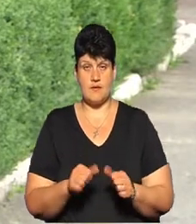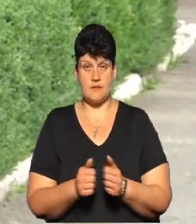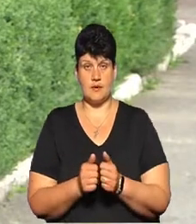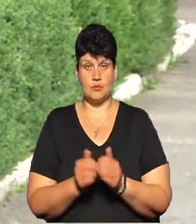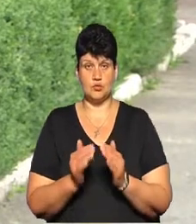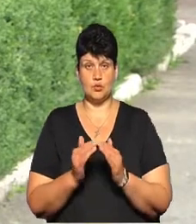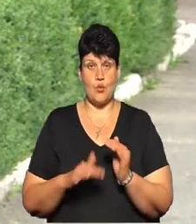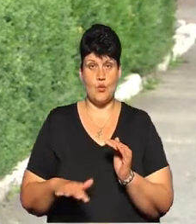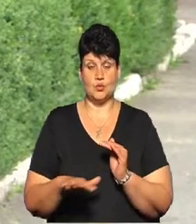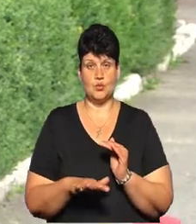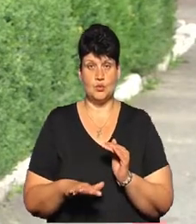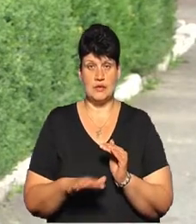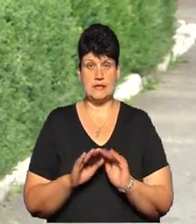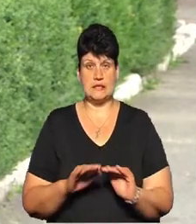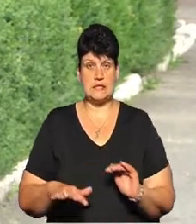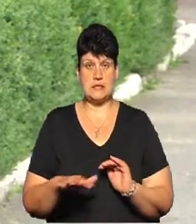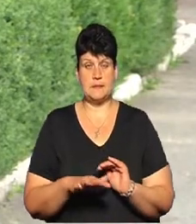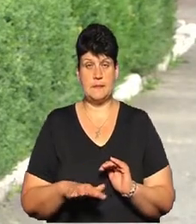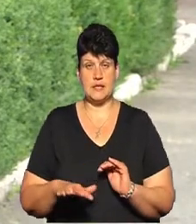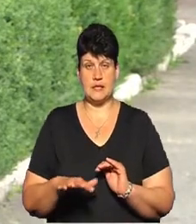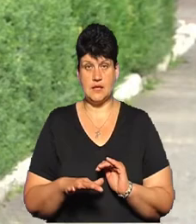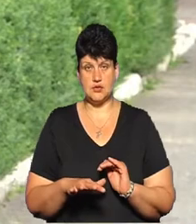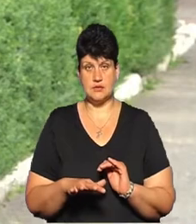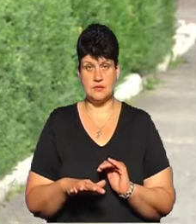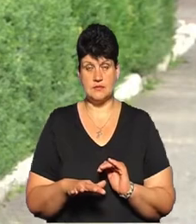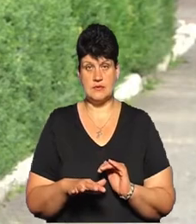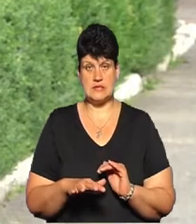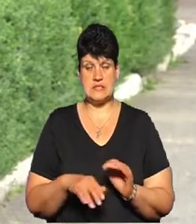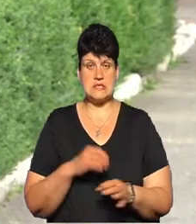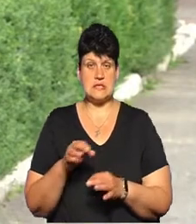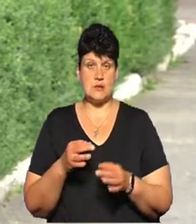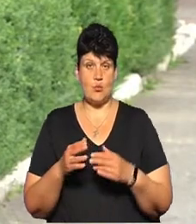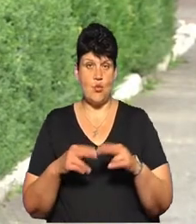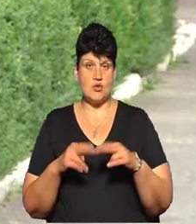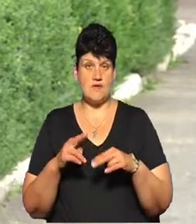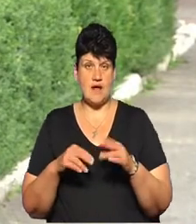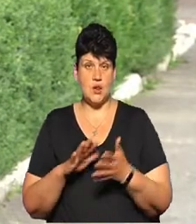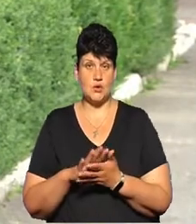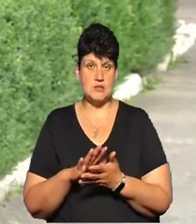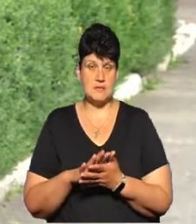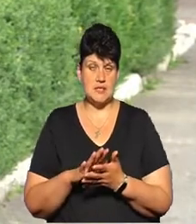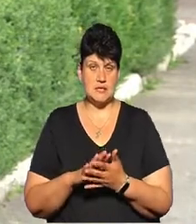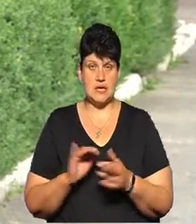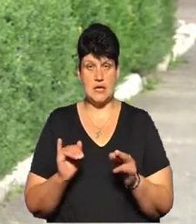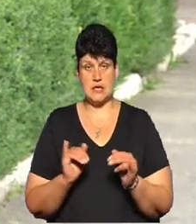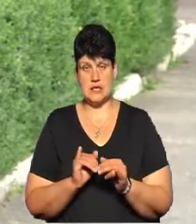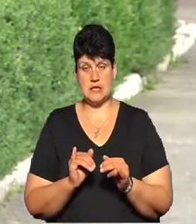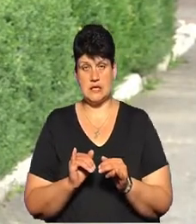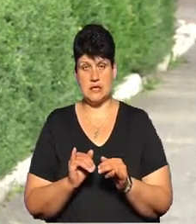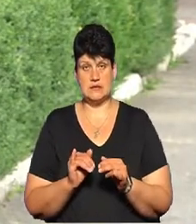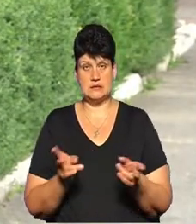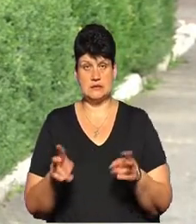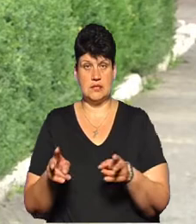територію і дитячий майданчик від залишків будівельного сміття і від уламків скла, яких